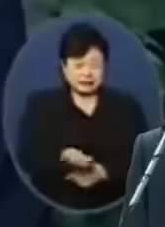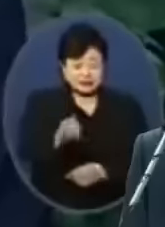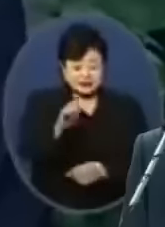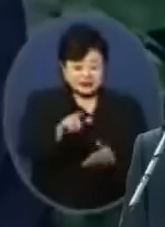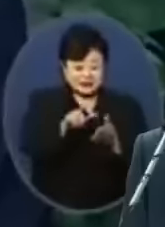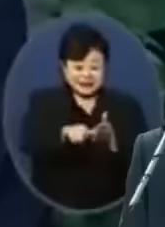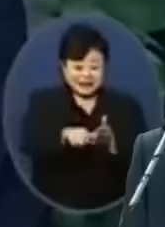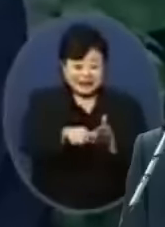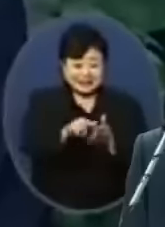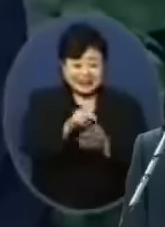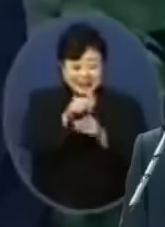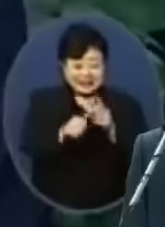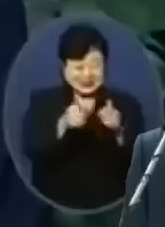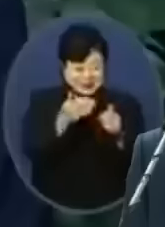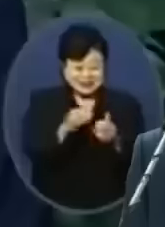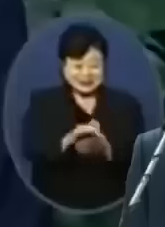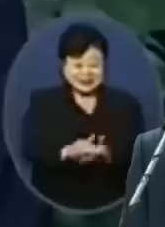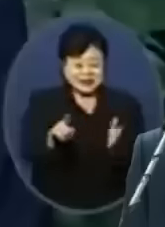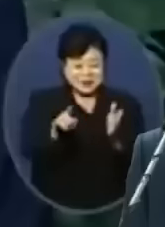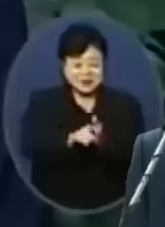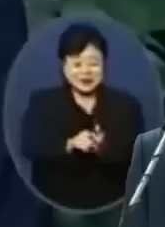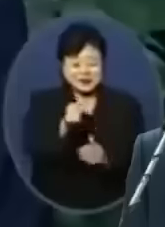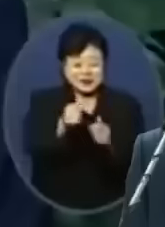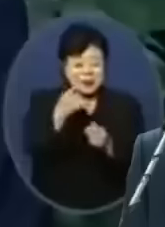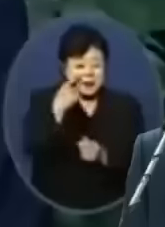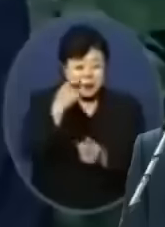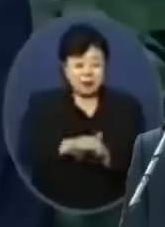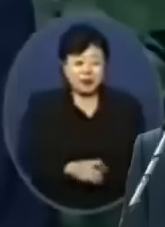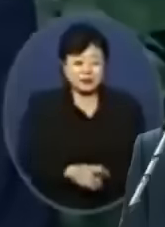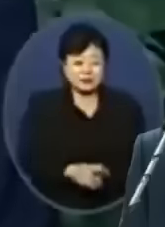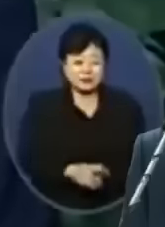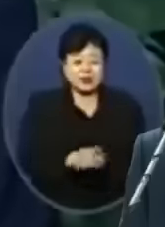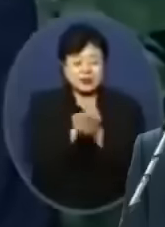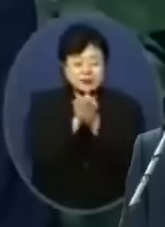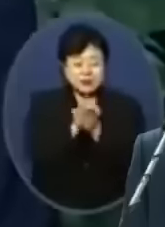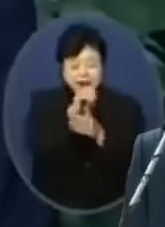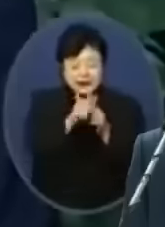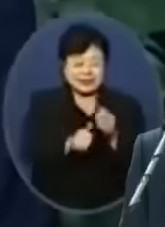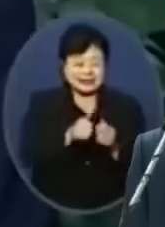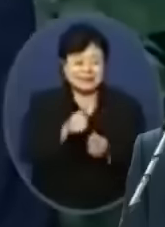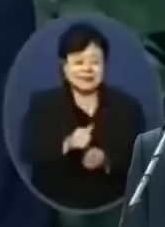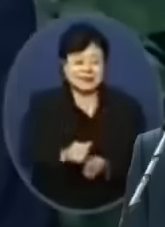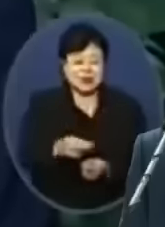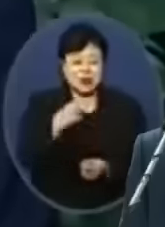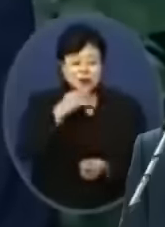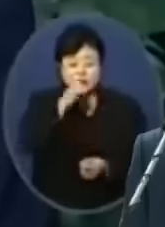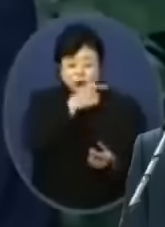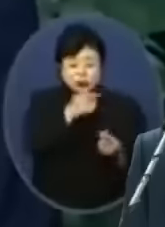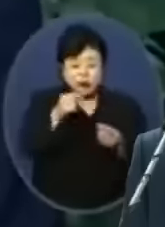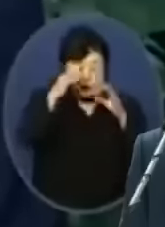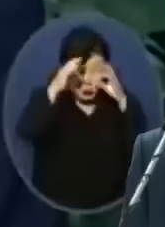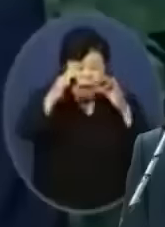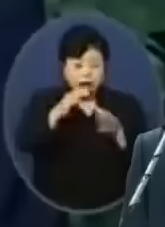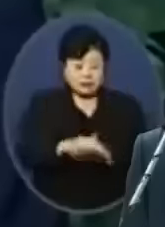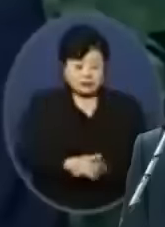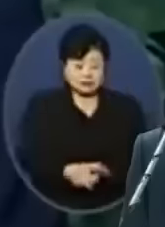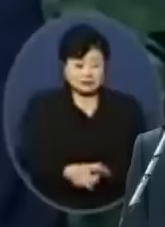그때 하나님께서 제 믿음을 시험해 보신 것입니다. 제가 기도하면 하나님이 없는 것을 있는 것 같이 부르라.